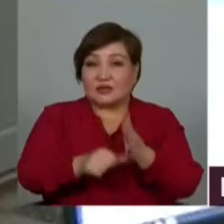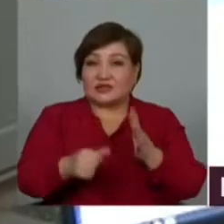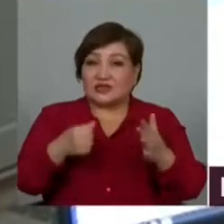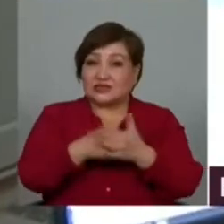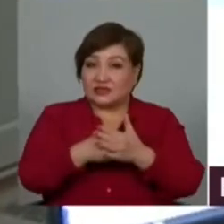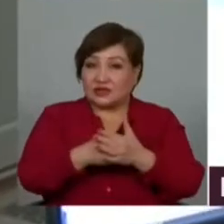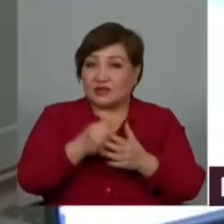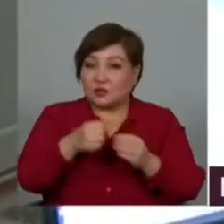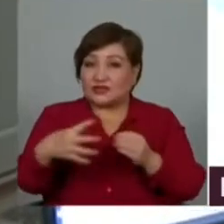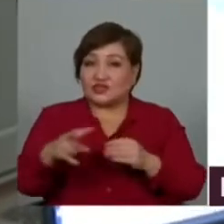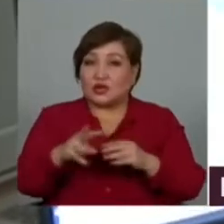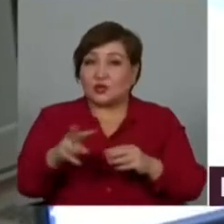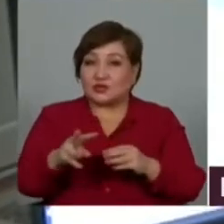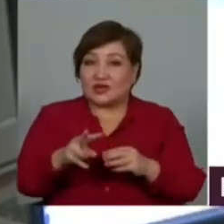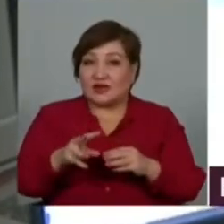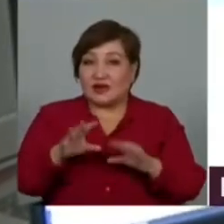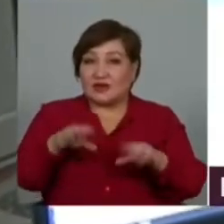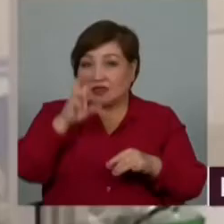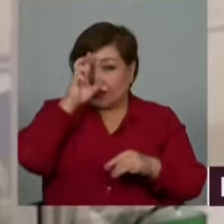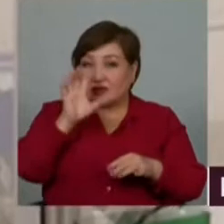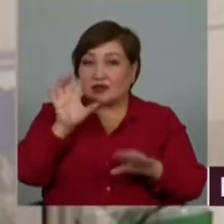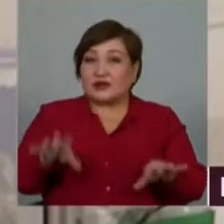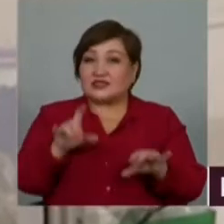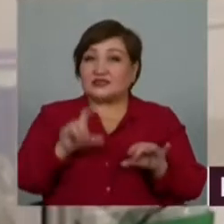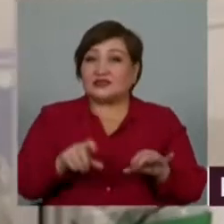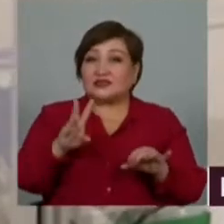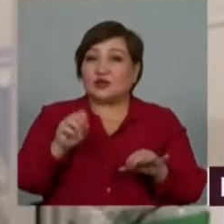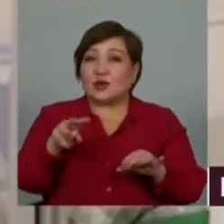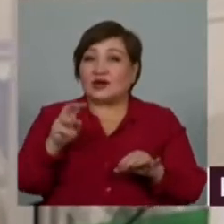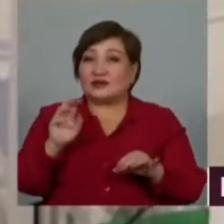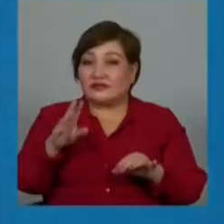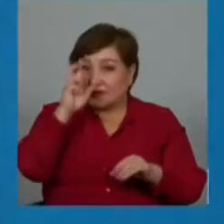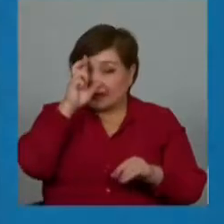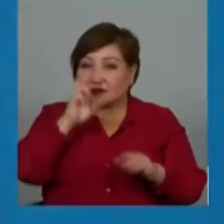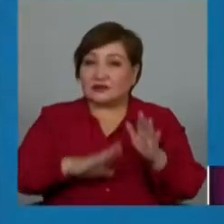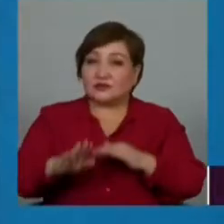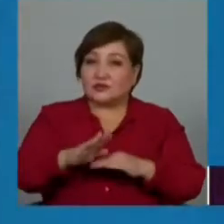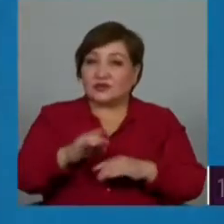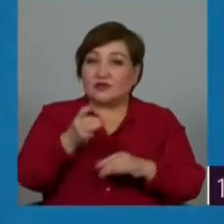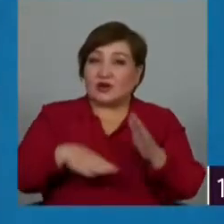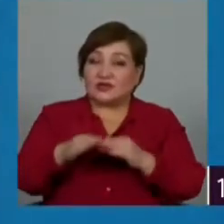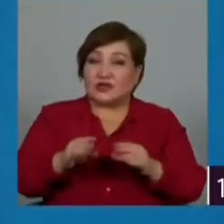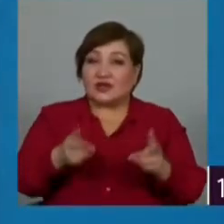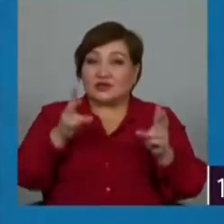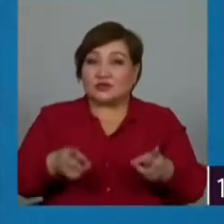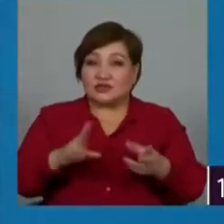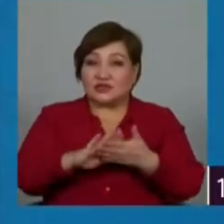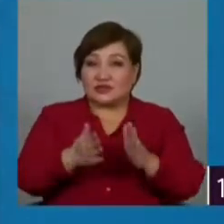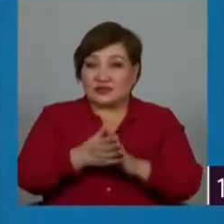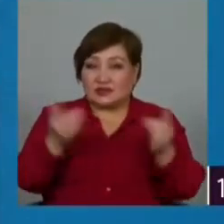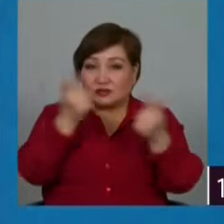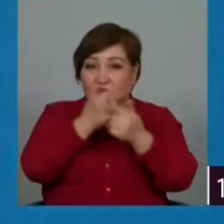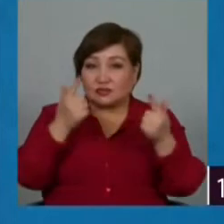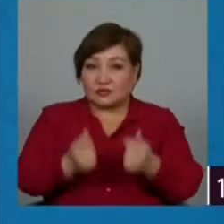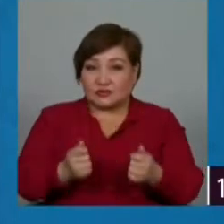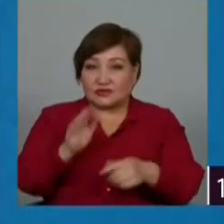жетті. 15 наурызда ел президенті Қасым-Жомарт Тоқаев ел аумағында төтенше жағдай енгізу туралы жарлыққа қол қойды. Ал